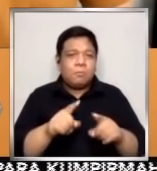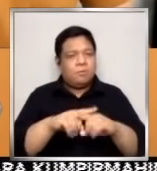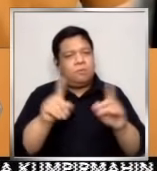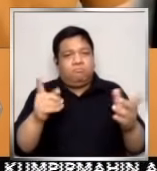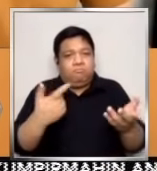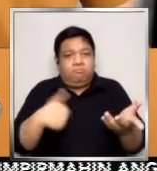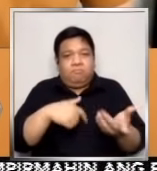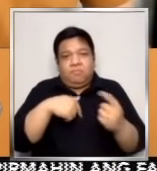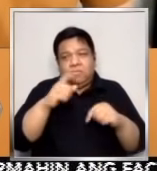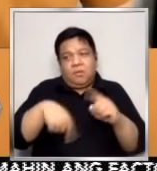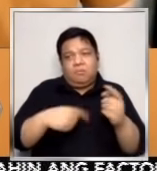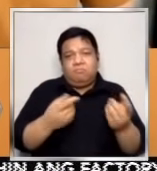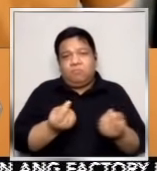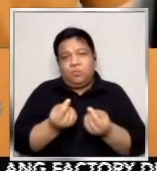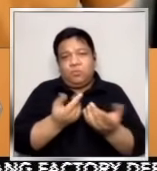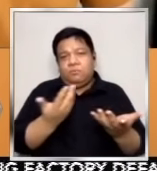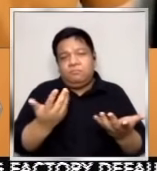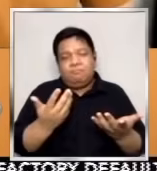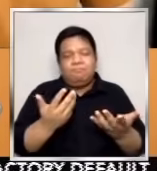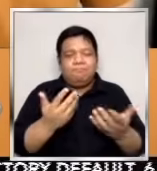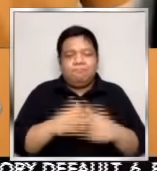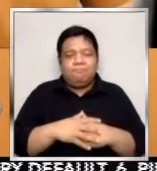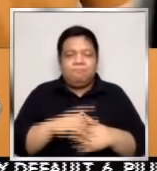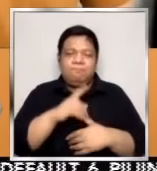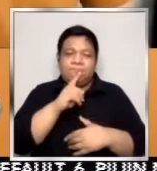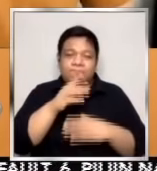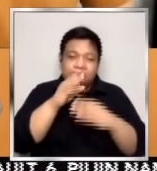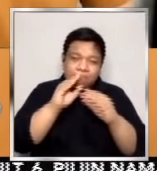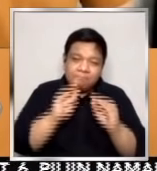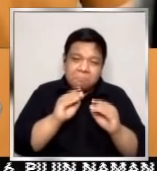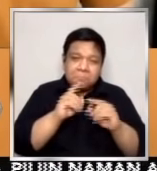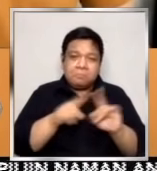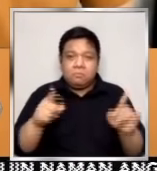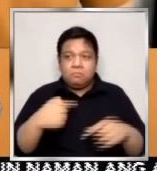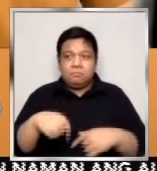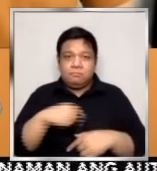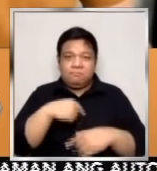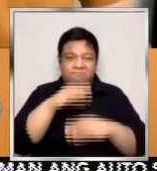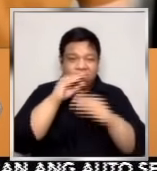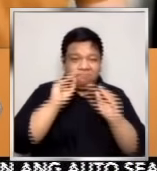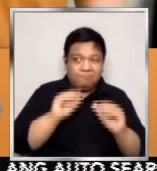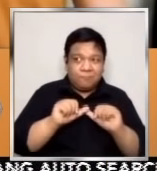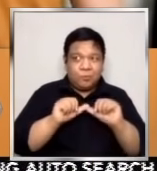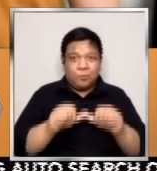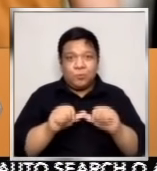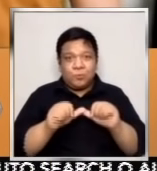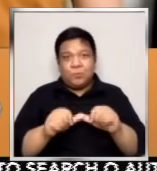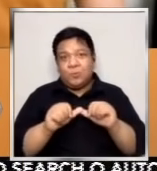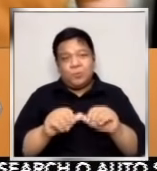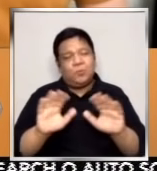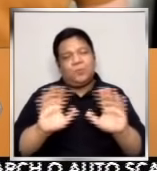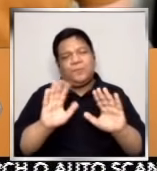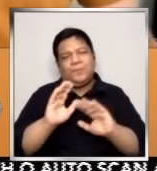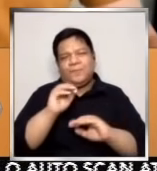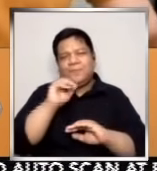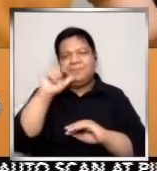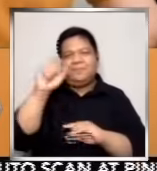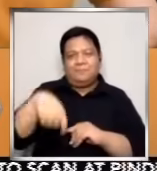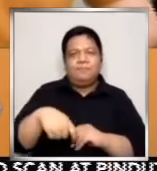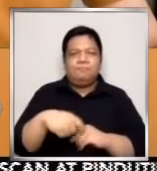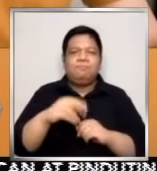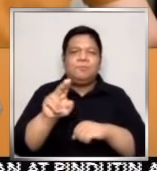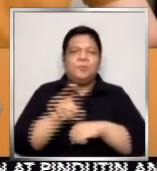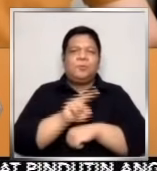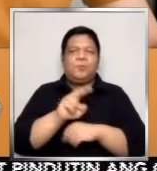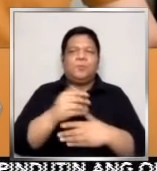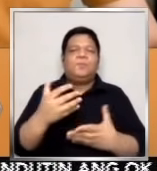So, nakalungkot, pero hindi naman po tayo pwedeng malungkot buong 2020. So, gamitin na lang natin yan para